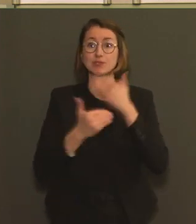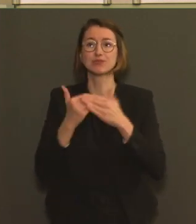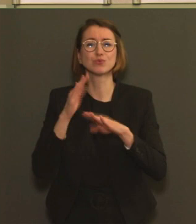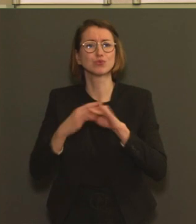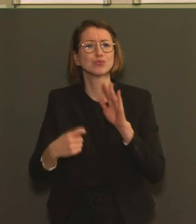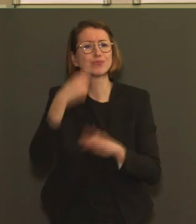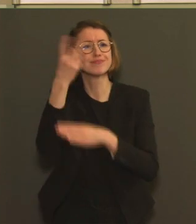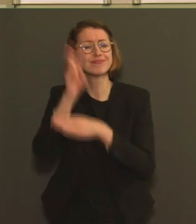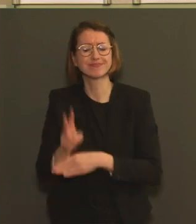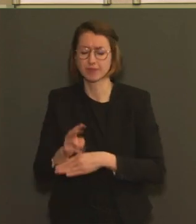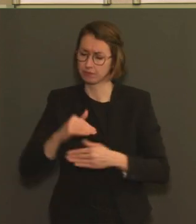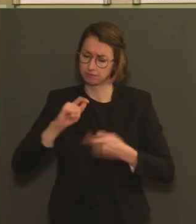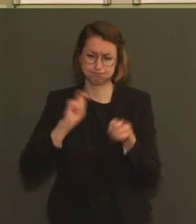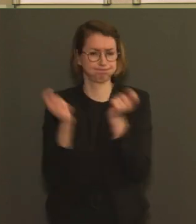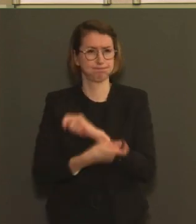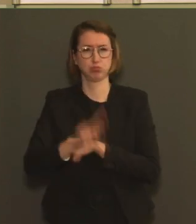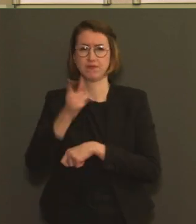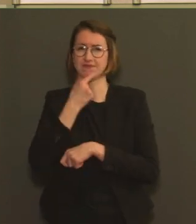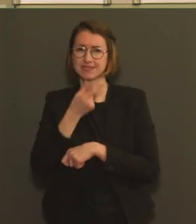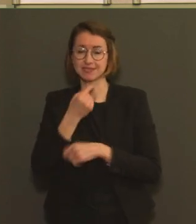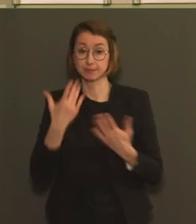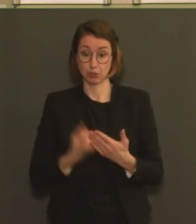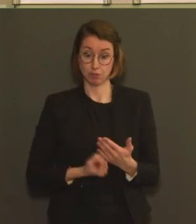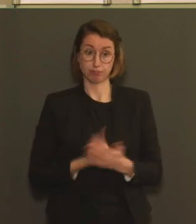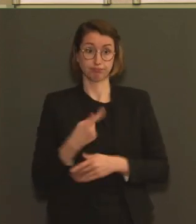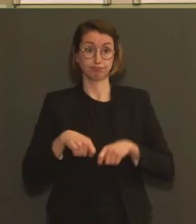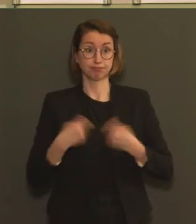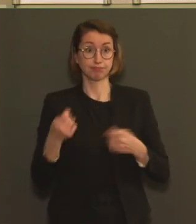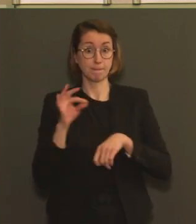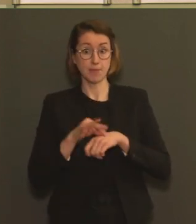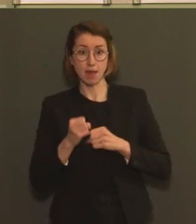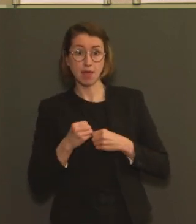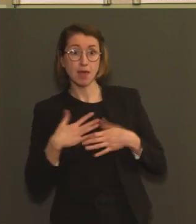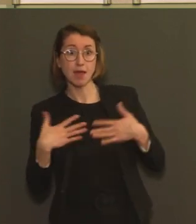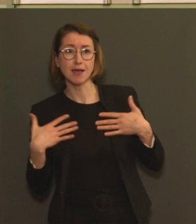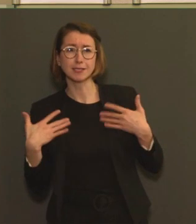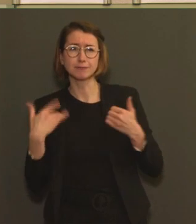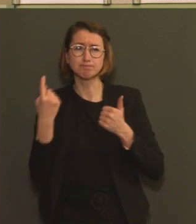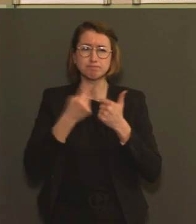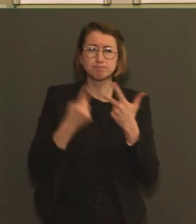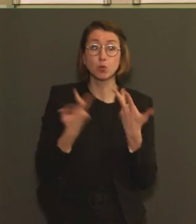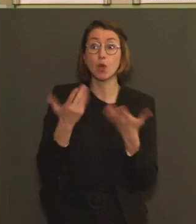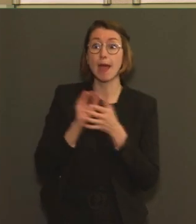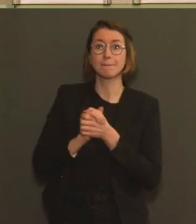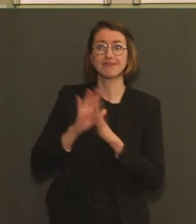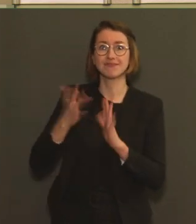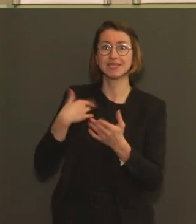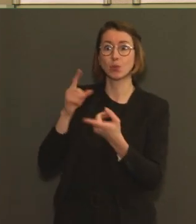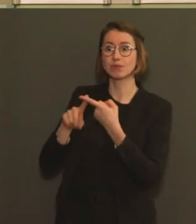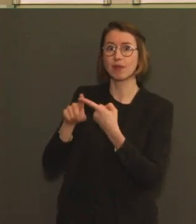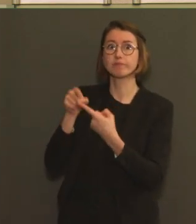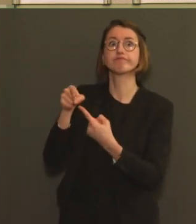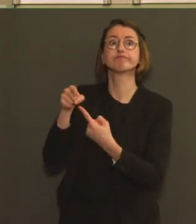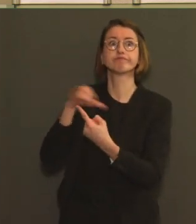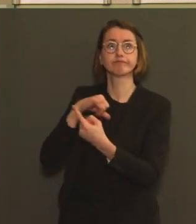des symptômes ou toute personne qui est identifiée, par exemple, par un ami proche ou un membre de la famille comme étant un contact à haut